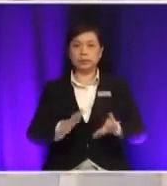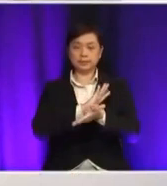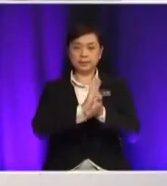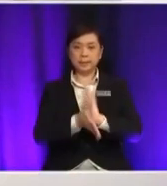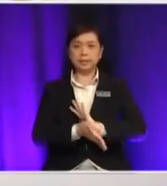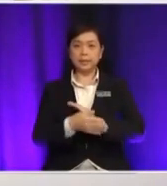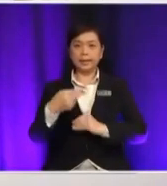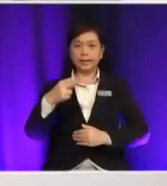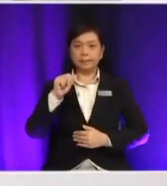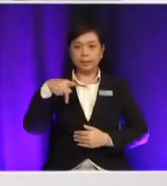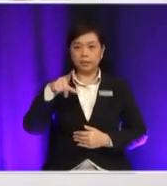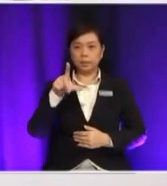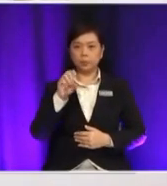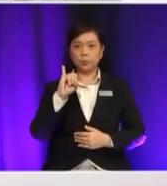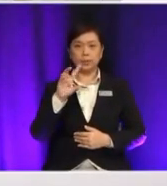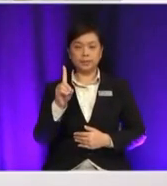menjadi